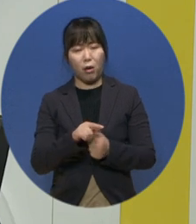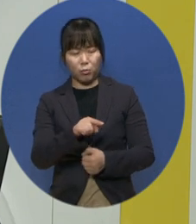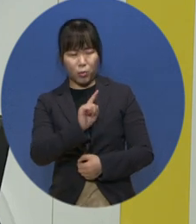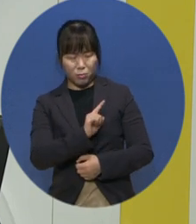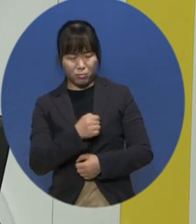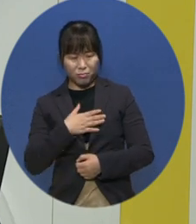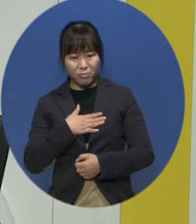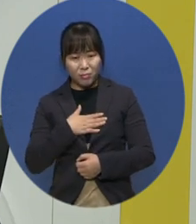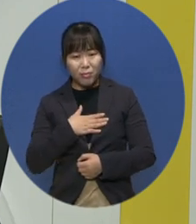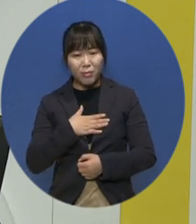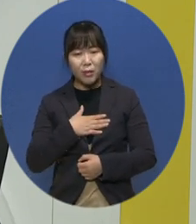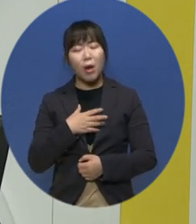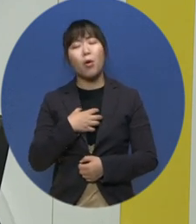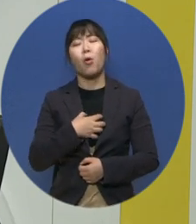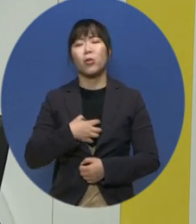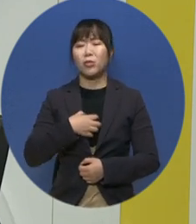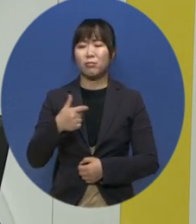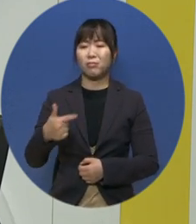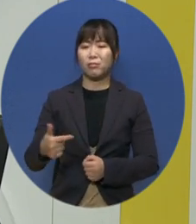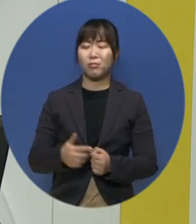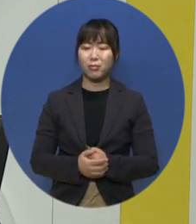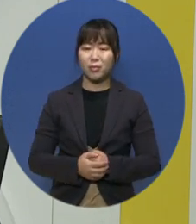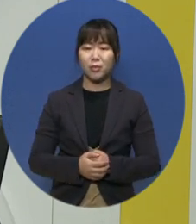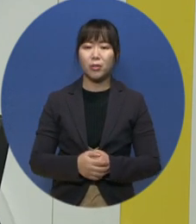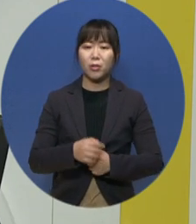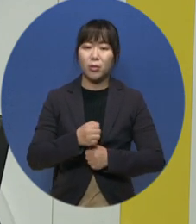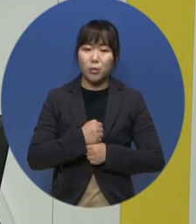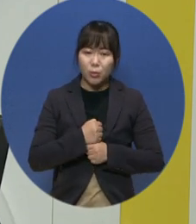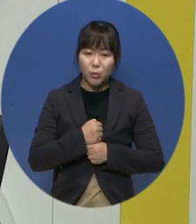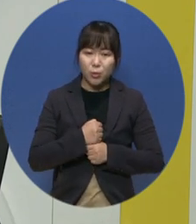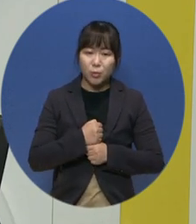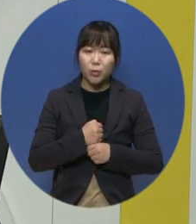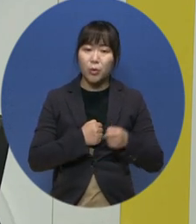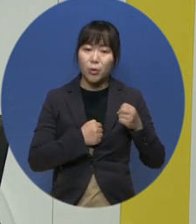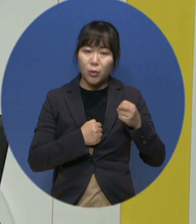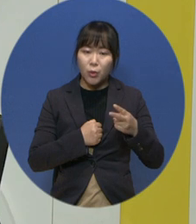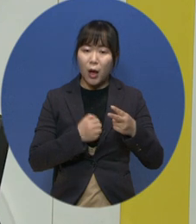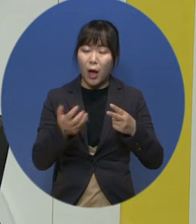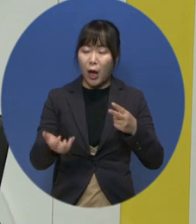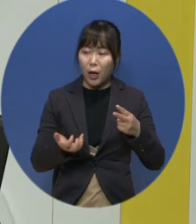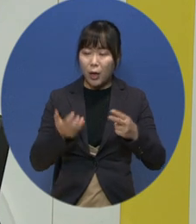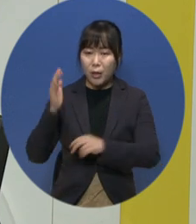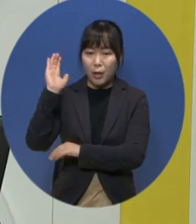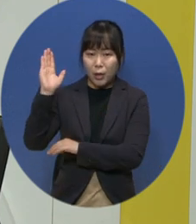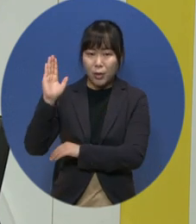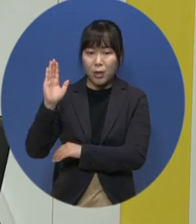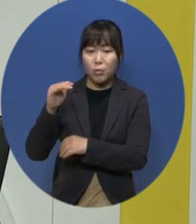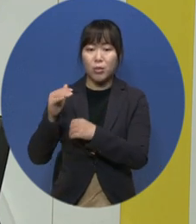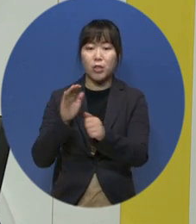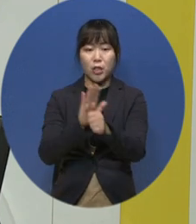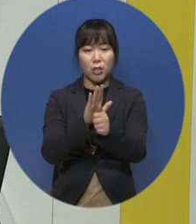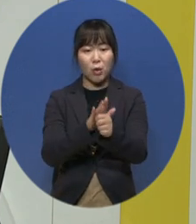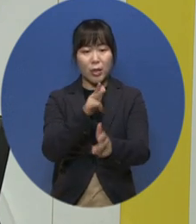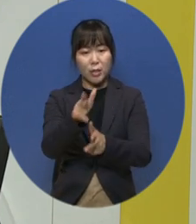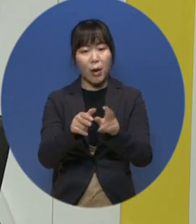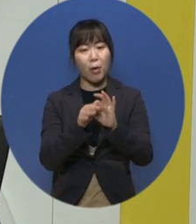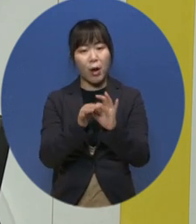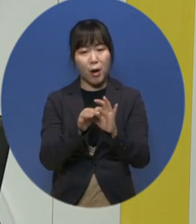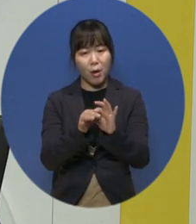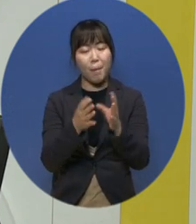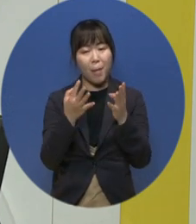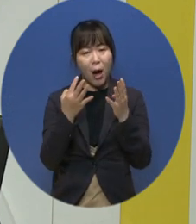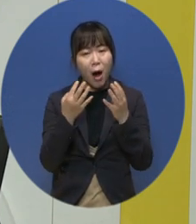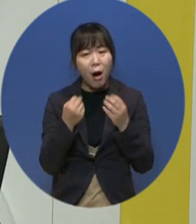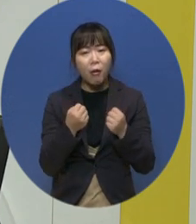같아서 참 그게 걱정은 되네요. 정말 조심해야 될 것 같아요. 그리고 좀 아까 또 지원 사업을 또 많이